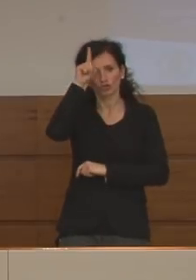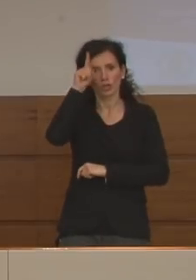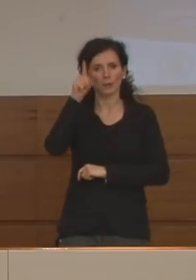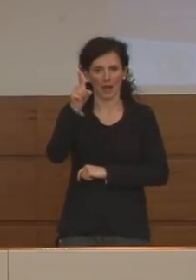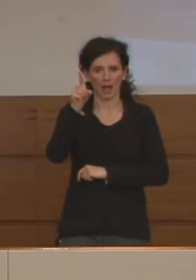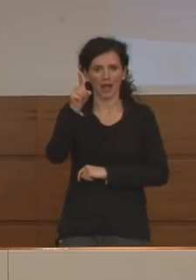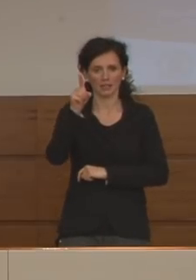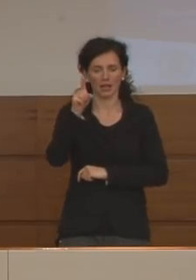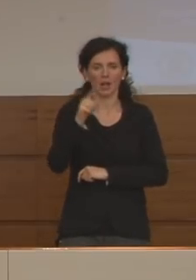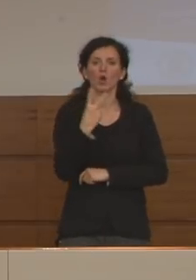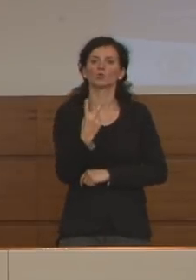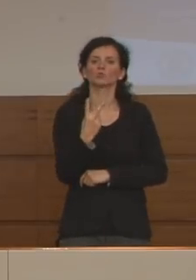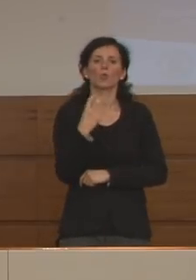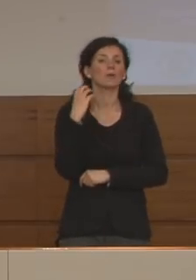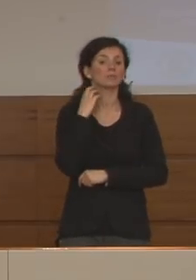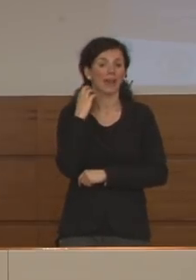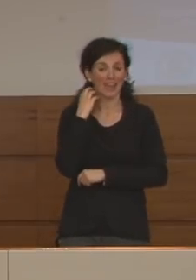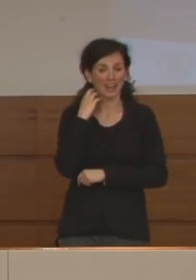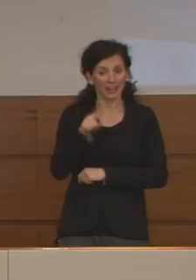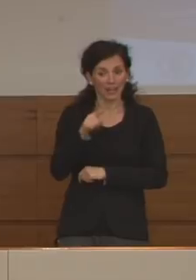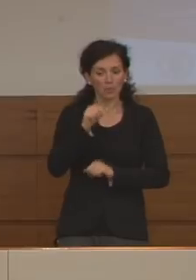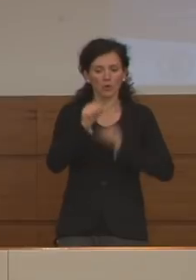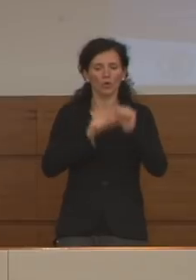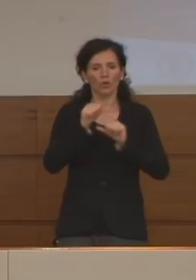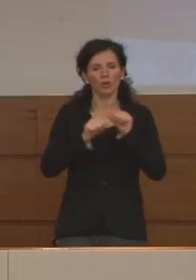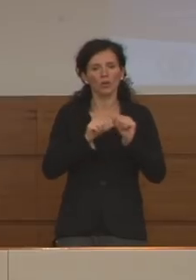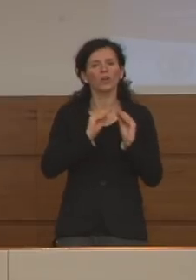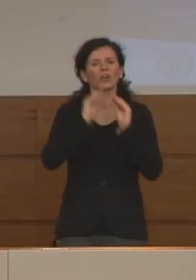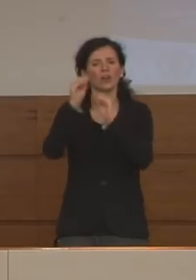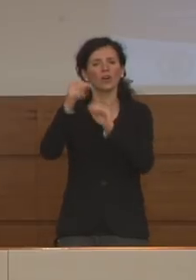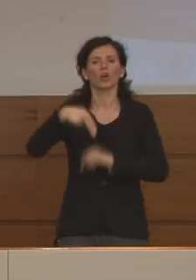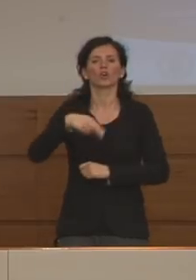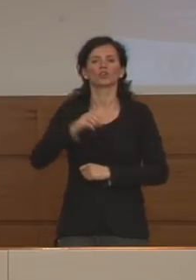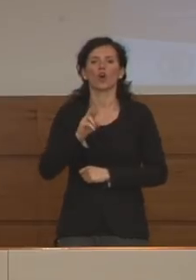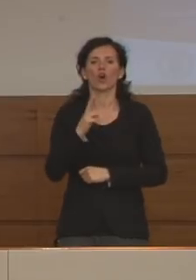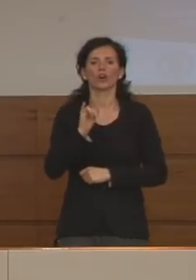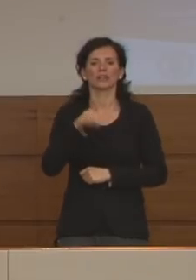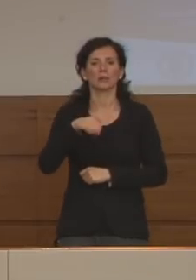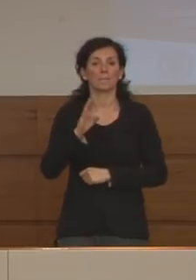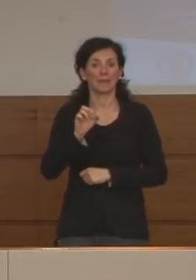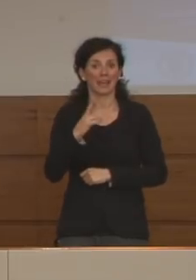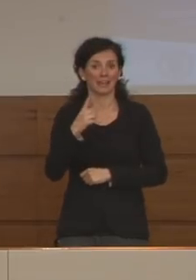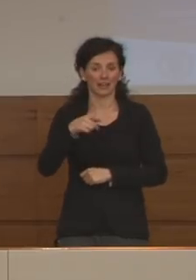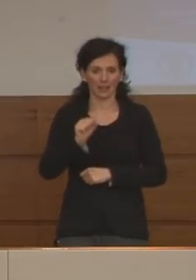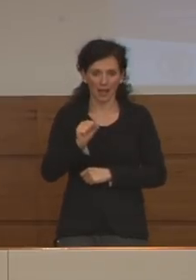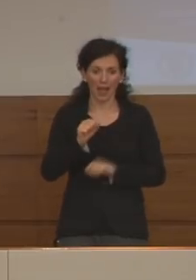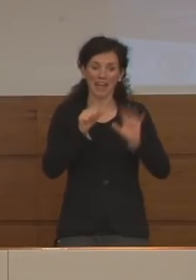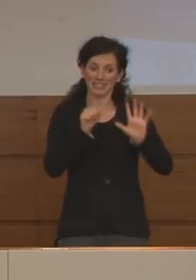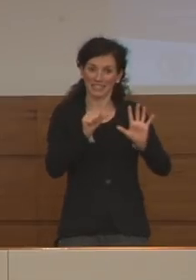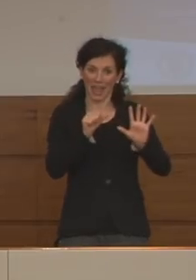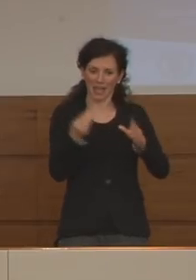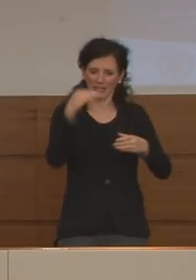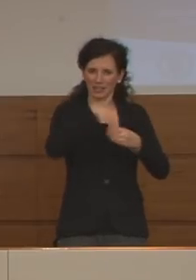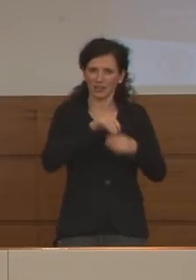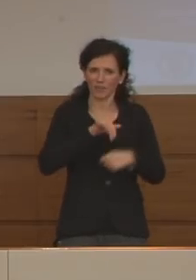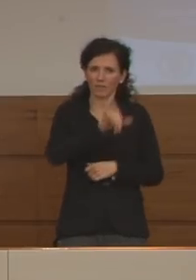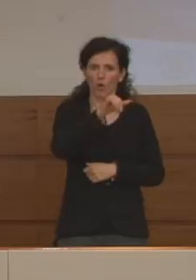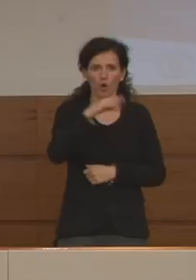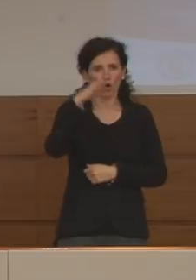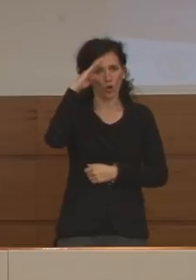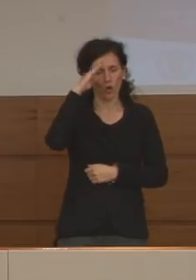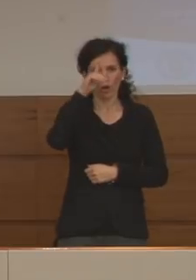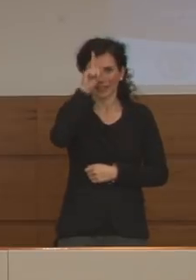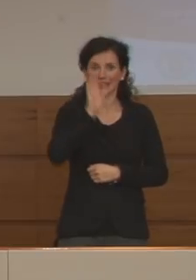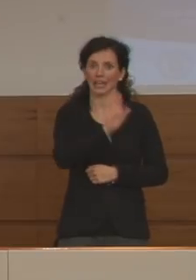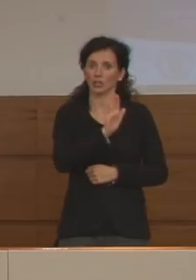due da bergamo sono stati trasferiti a norimberga e se in un unico volo dell'aeronautica tedesca